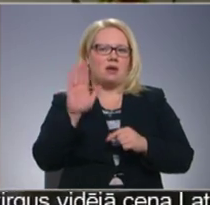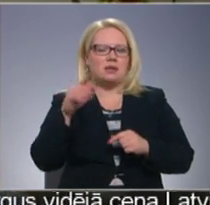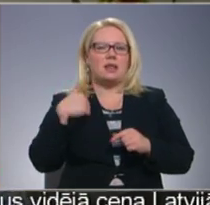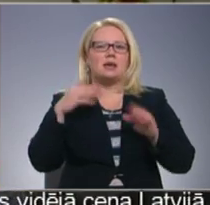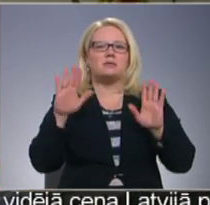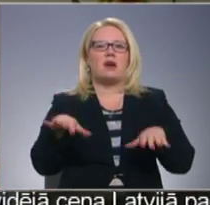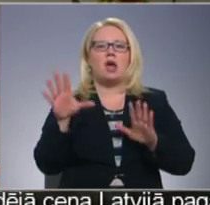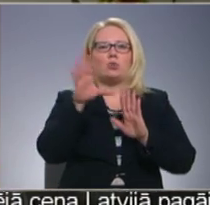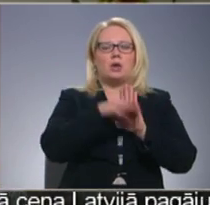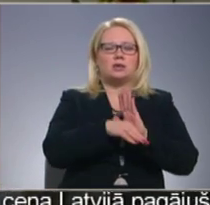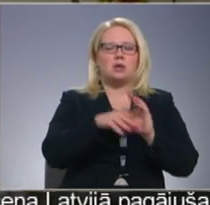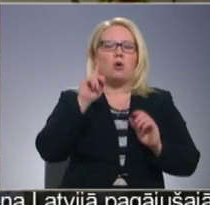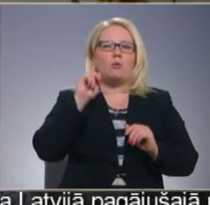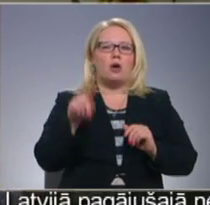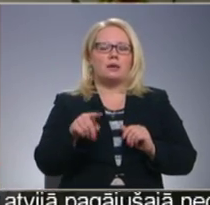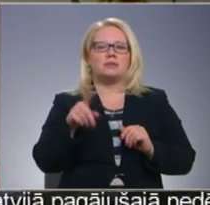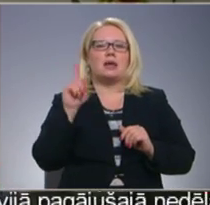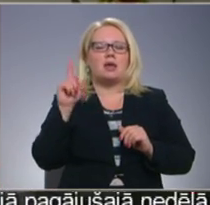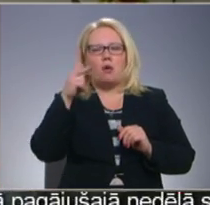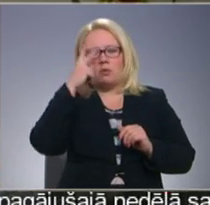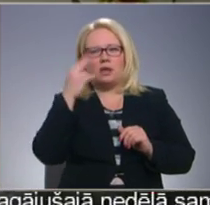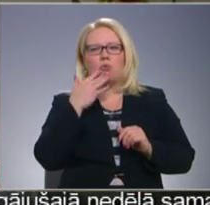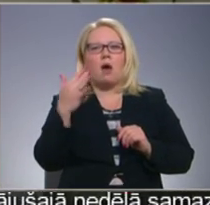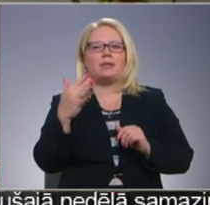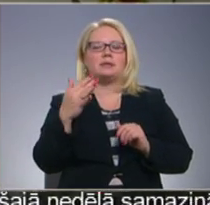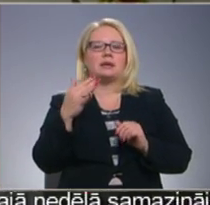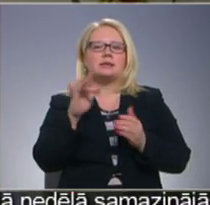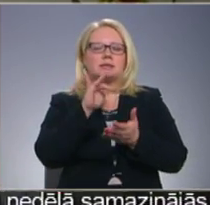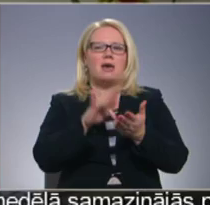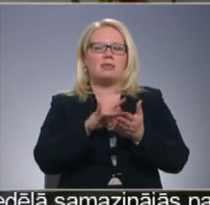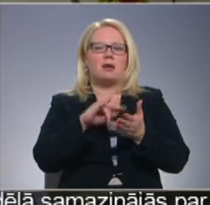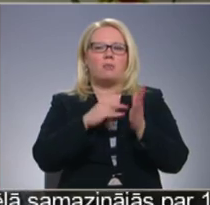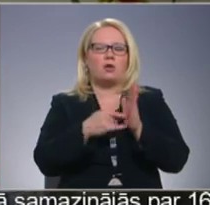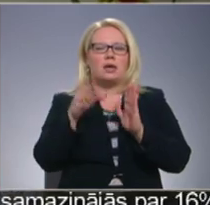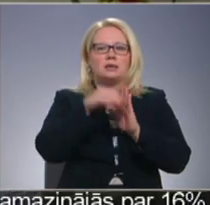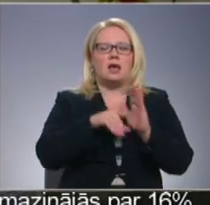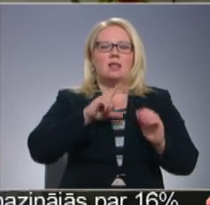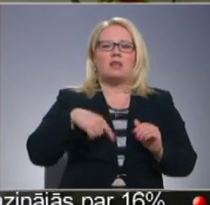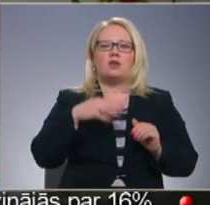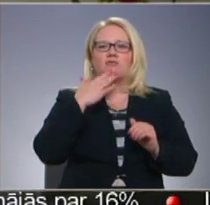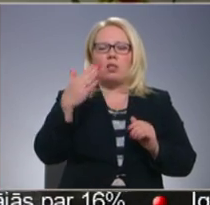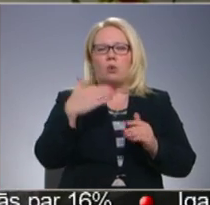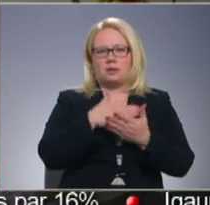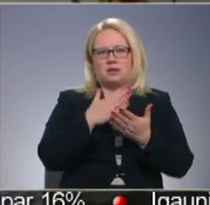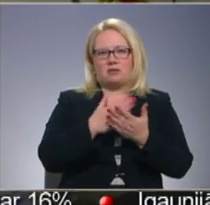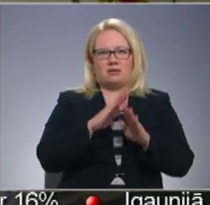varētu iesaistīties, protams, ne jau lituānistikas centru projektā iesaistīsies Latviešu valodas katedra,